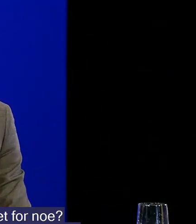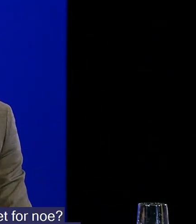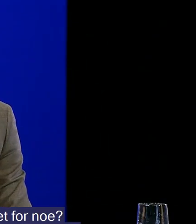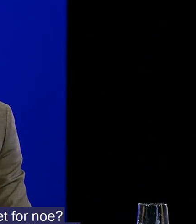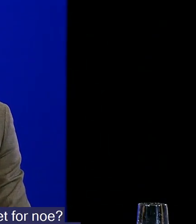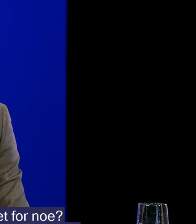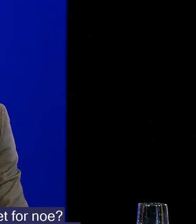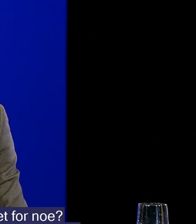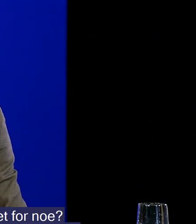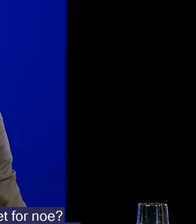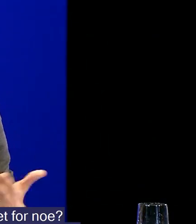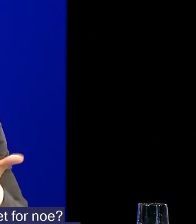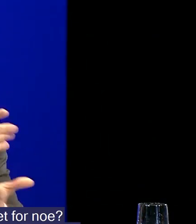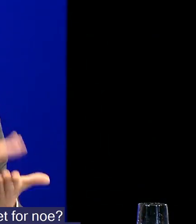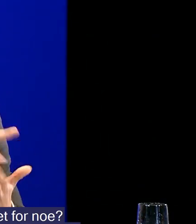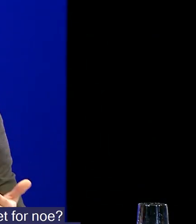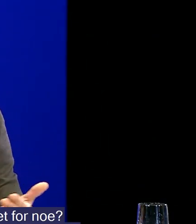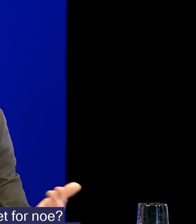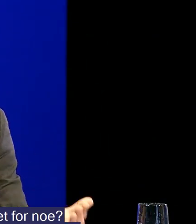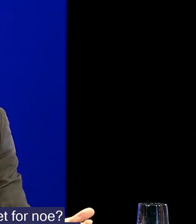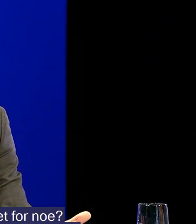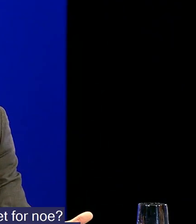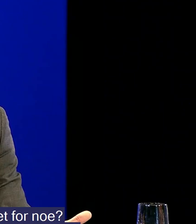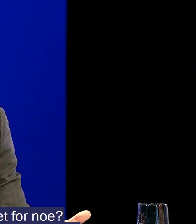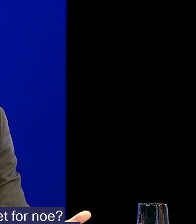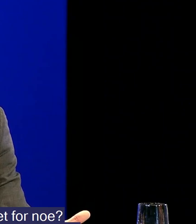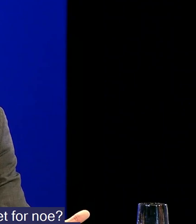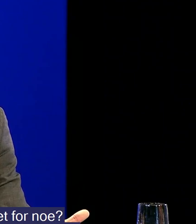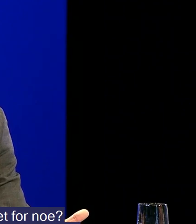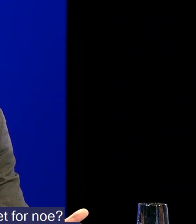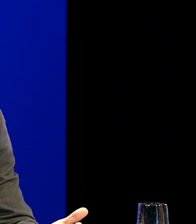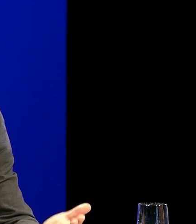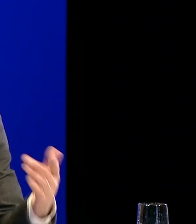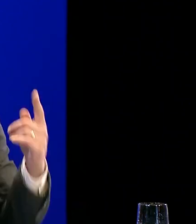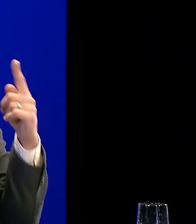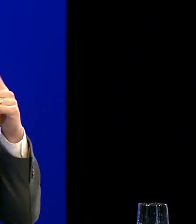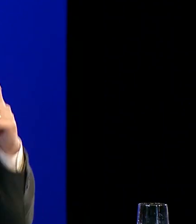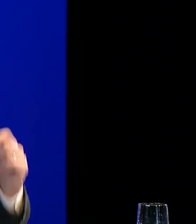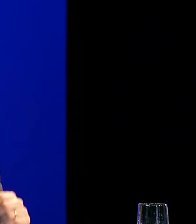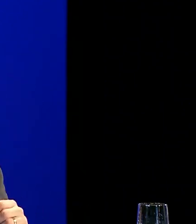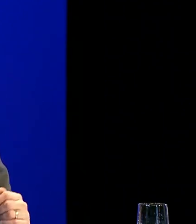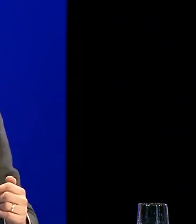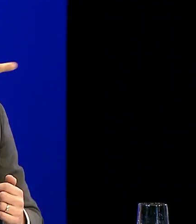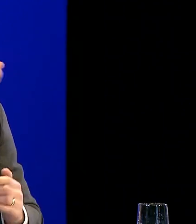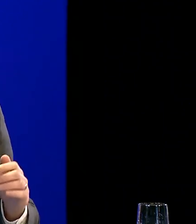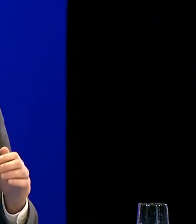En time 2 ganger i uka, hva det for noe? Vil man ha akseptert det når det kommer til norsk?